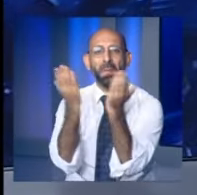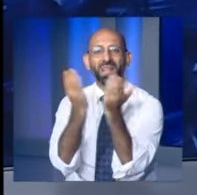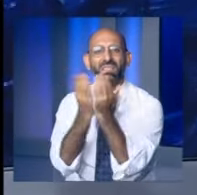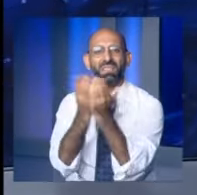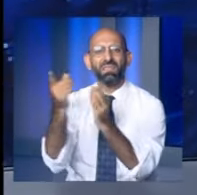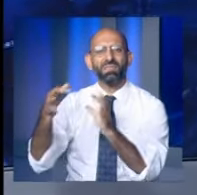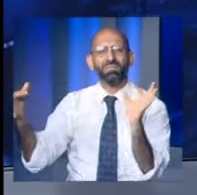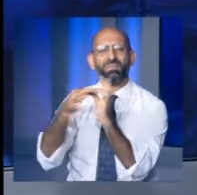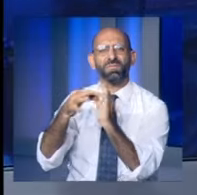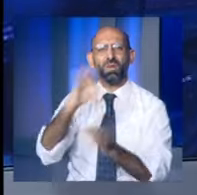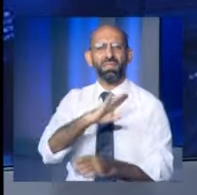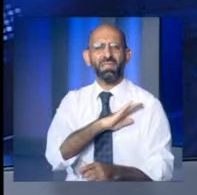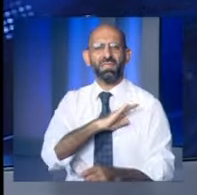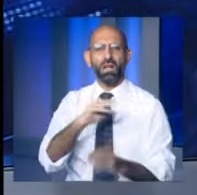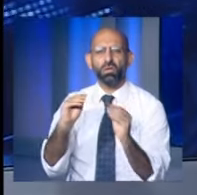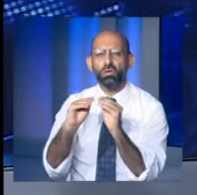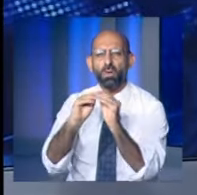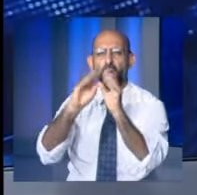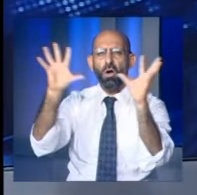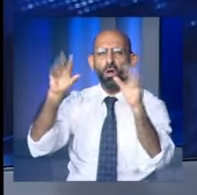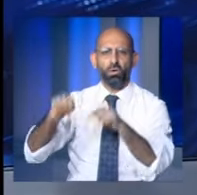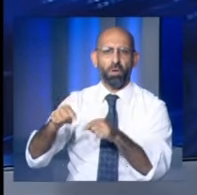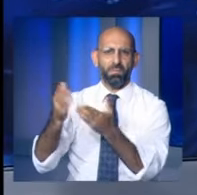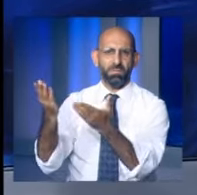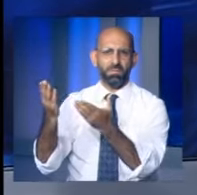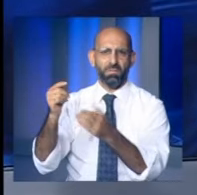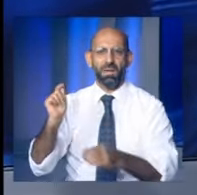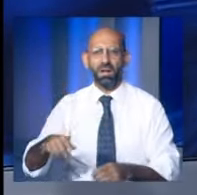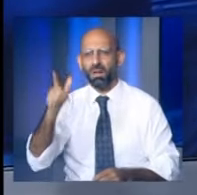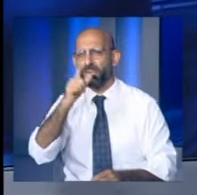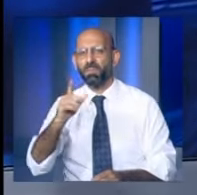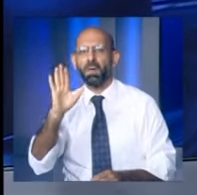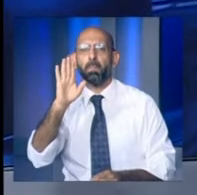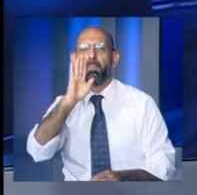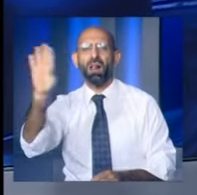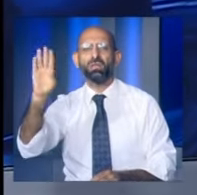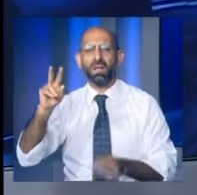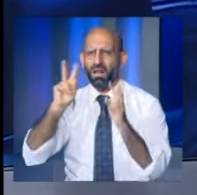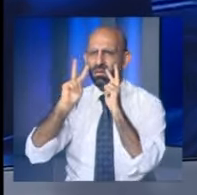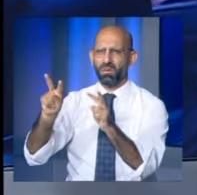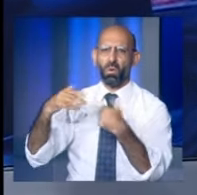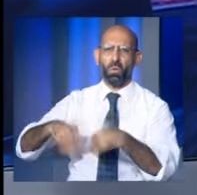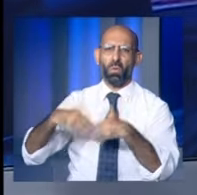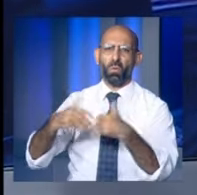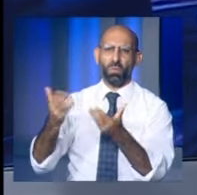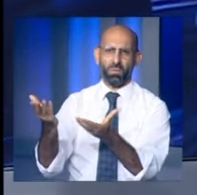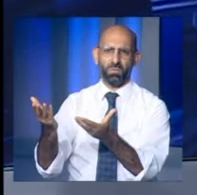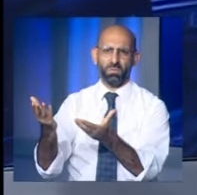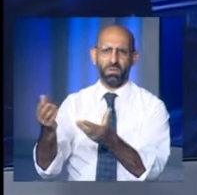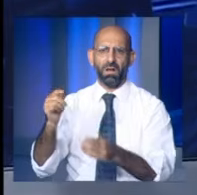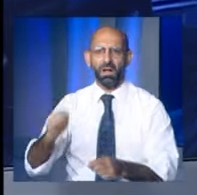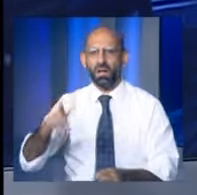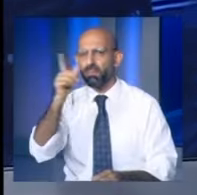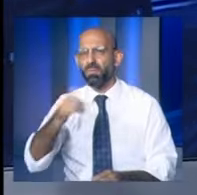في مدرسة التابعين في غزة فجر اليوم. إدانات محلية وإقليمية وأممية. بلجيكا استنكرت الجريمة، حزب